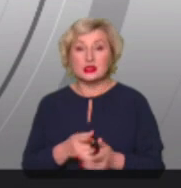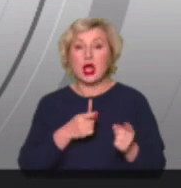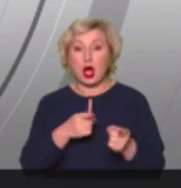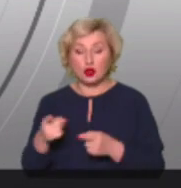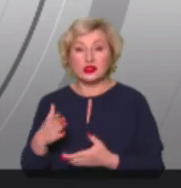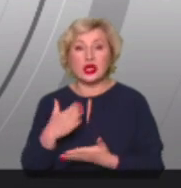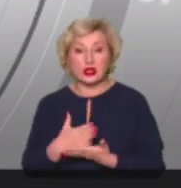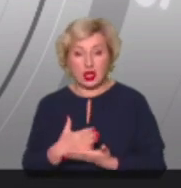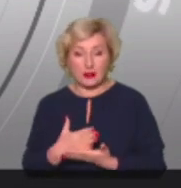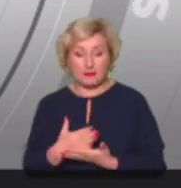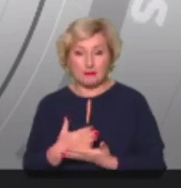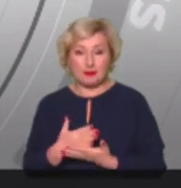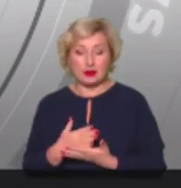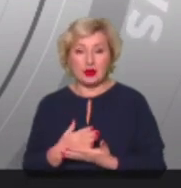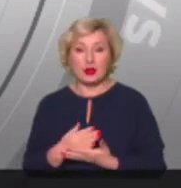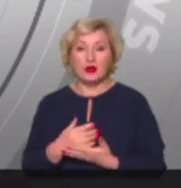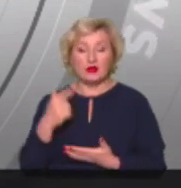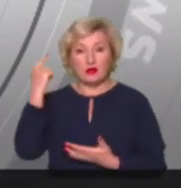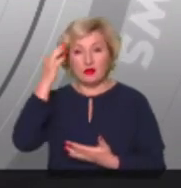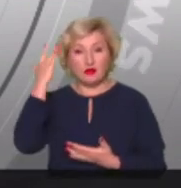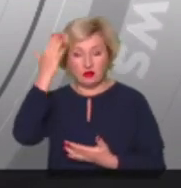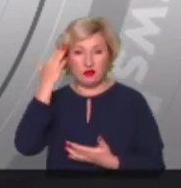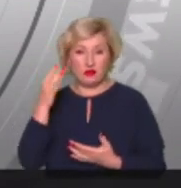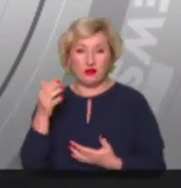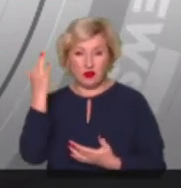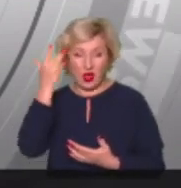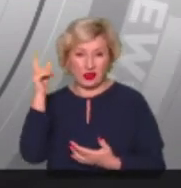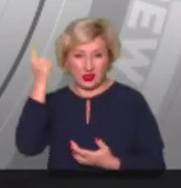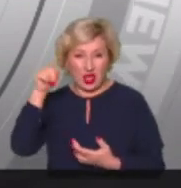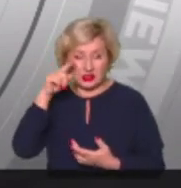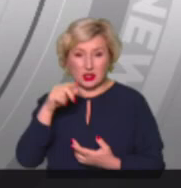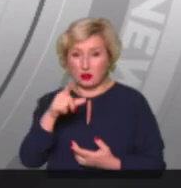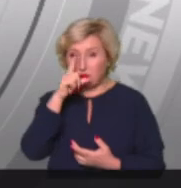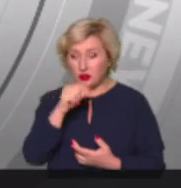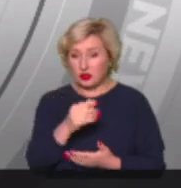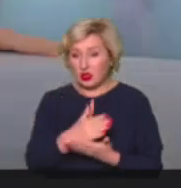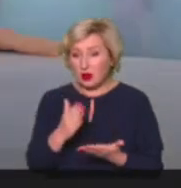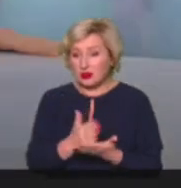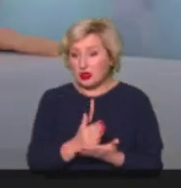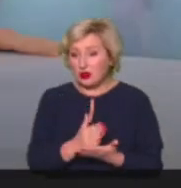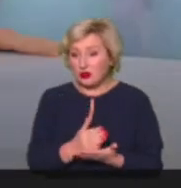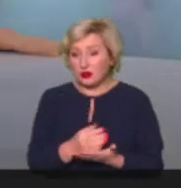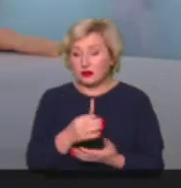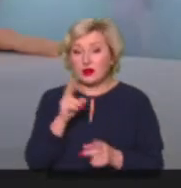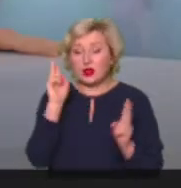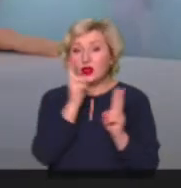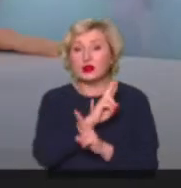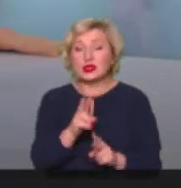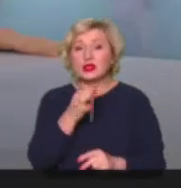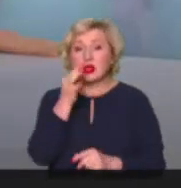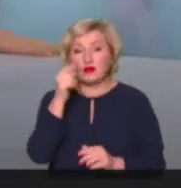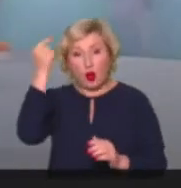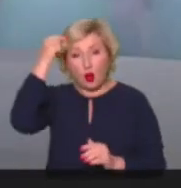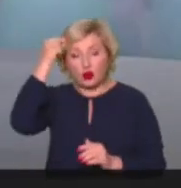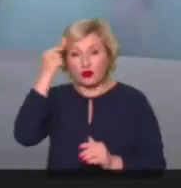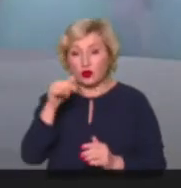є. Вологі фантазії бункерного Путіна, вони абсолютно непрогнозовані. Ніхто не знає, ніхто не може залізти в голову.